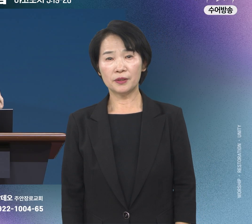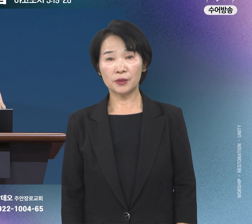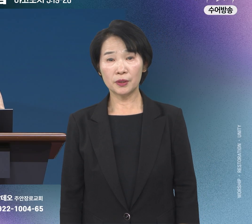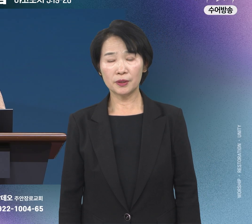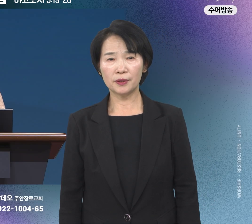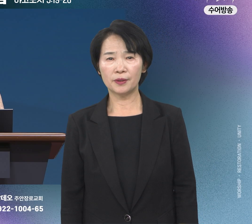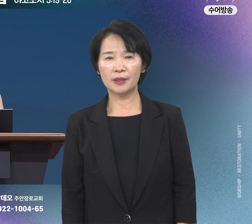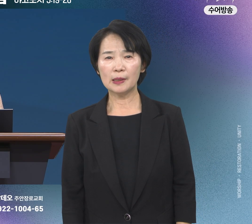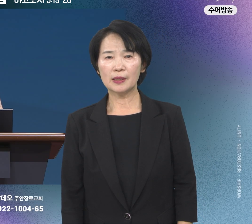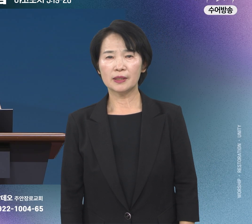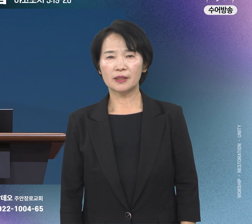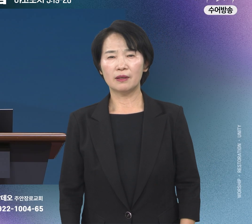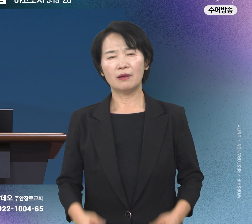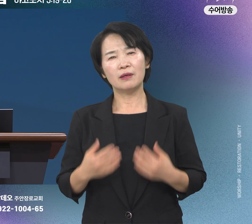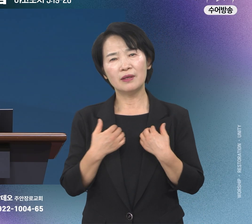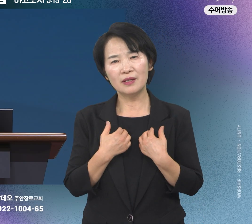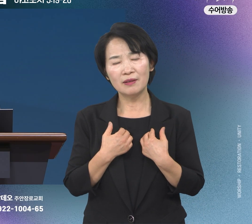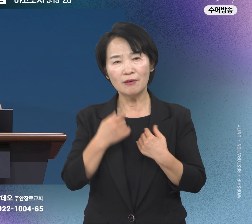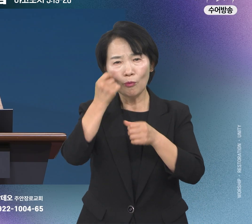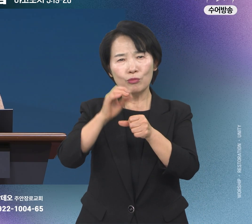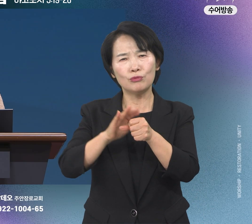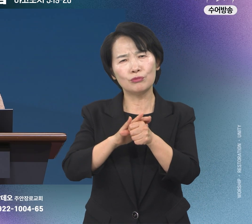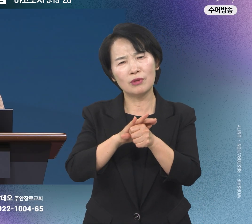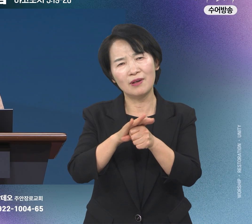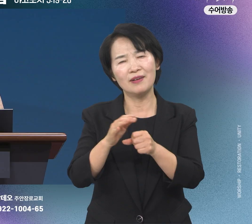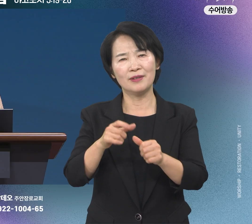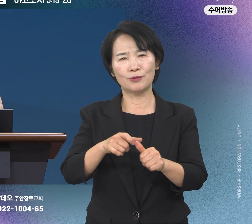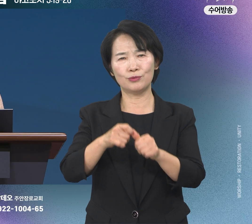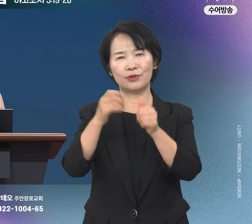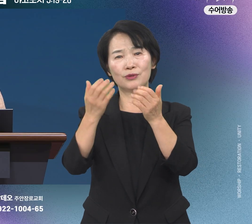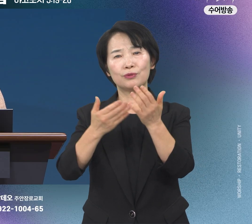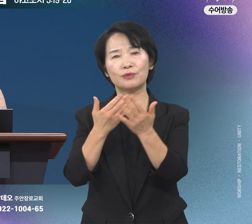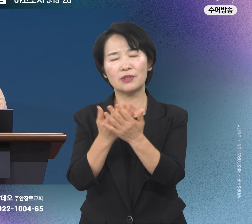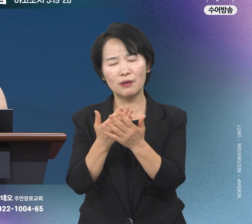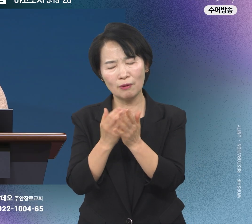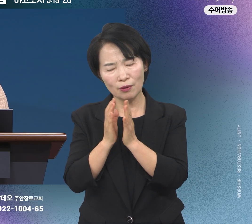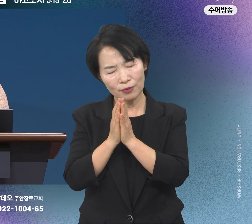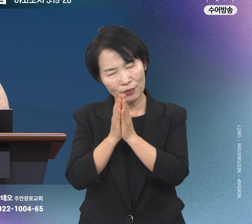저를 제발 불쌍히 여겨주세요. 기도하는데